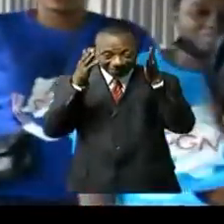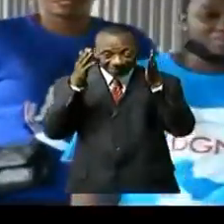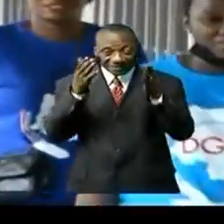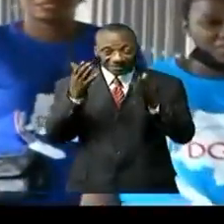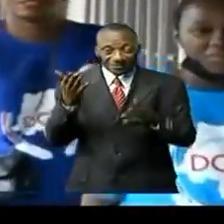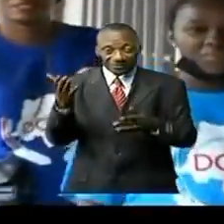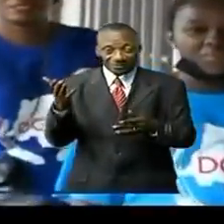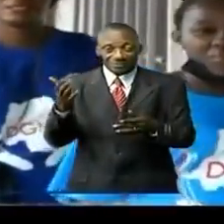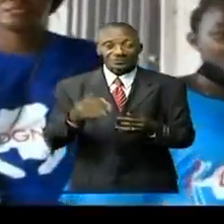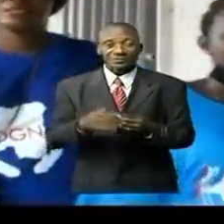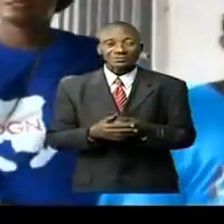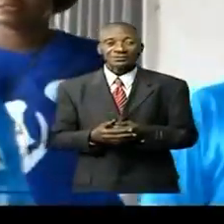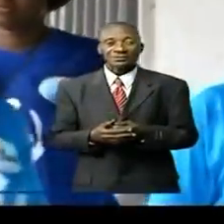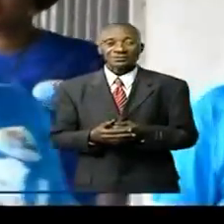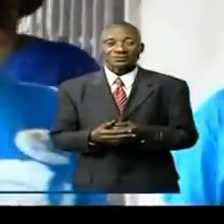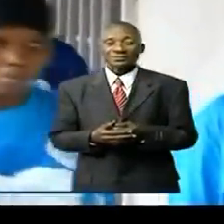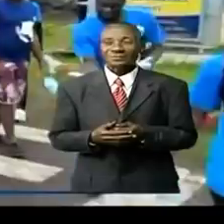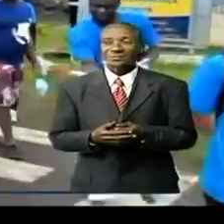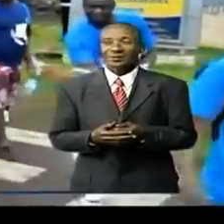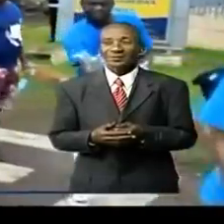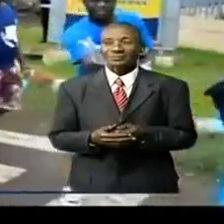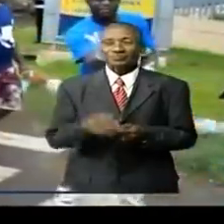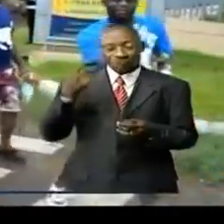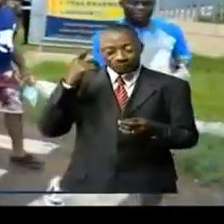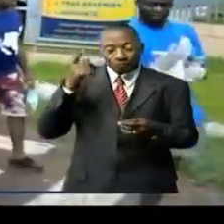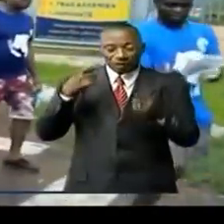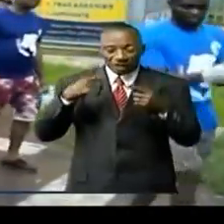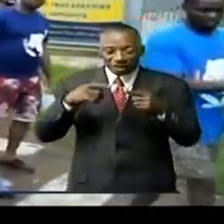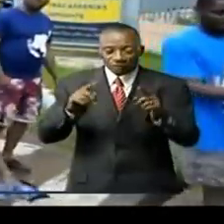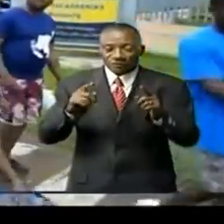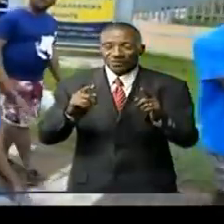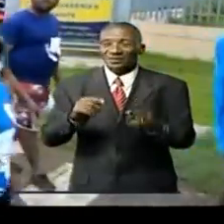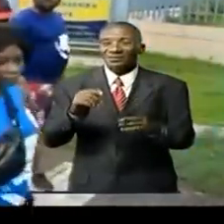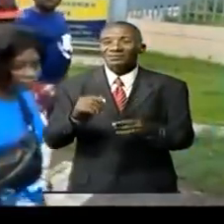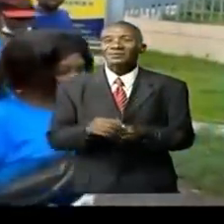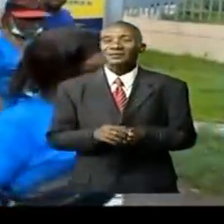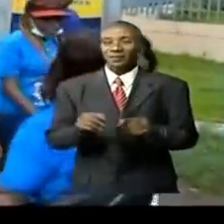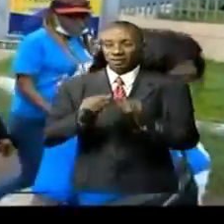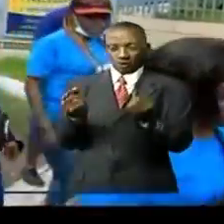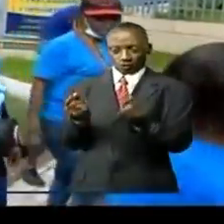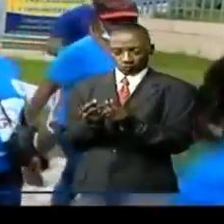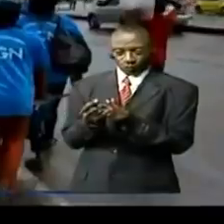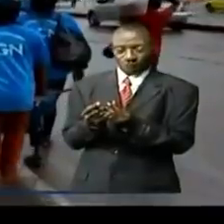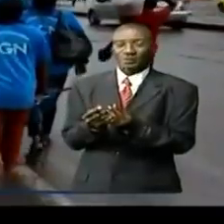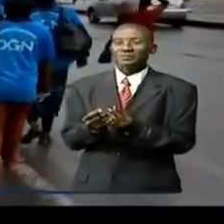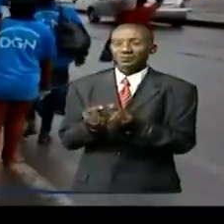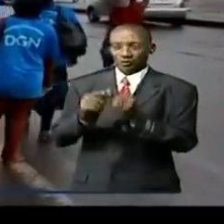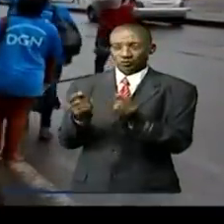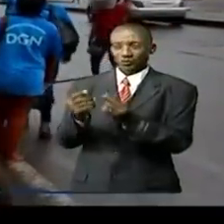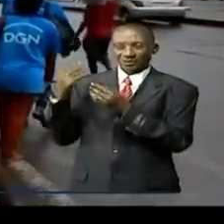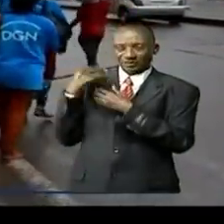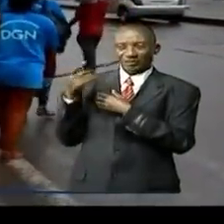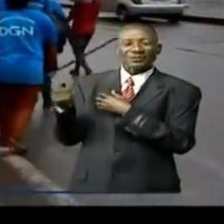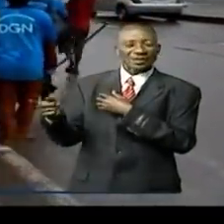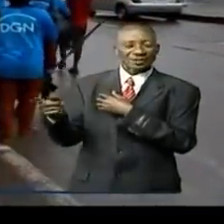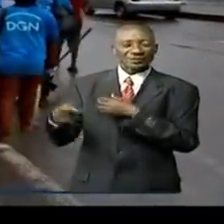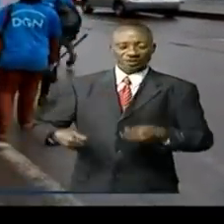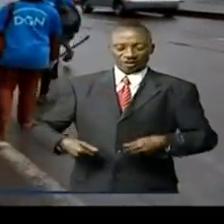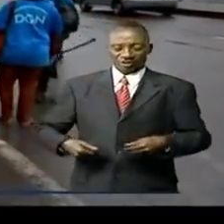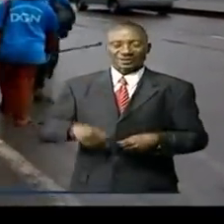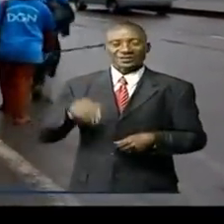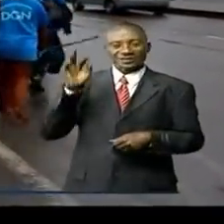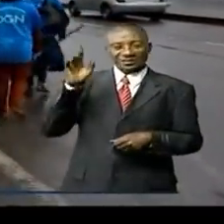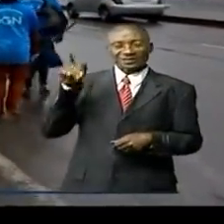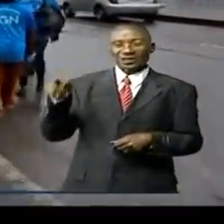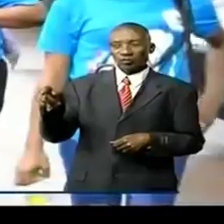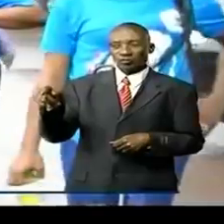du capital humain. Pour annoncer ses couleurs, la coordination de la dynamique Guylaine Nyembo des jeunes Kinshasa a mobilisé des